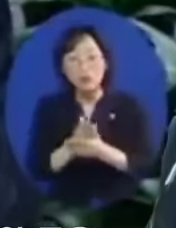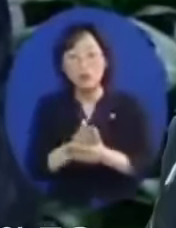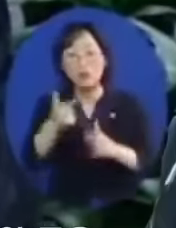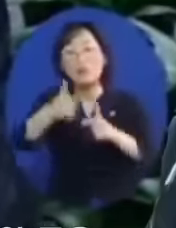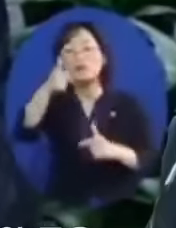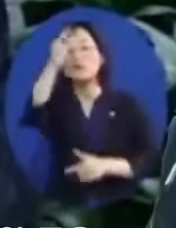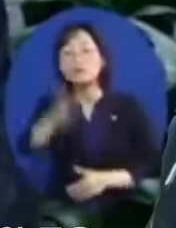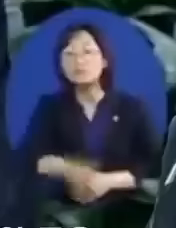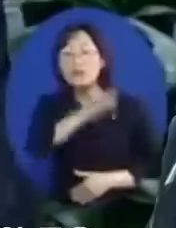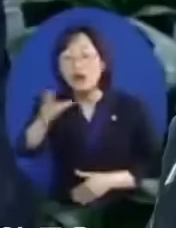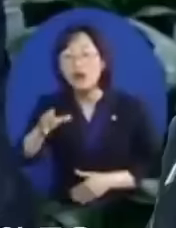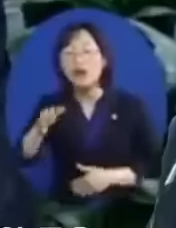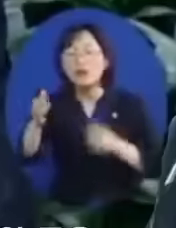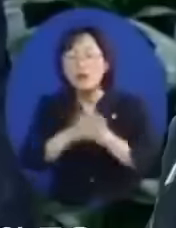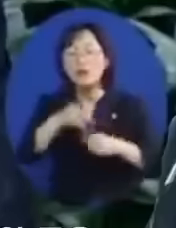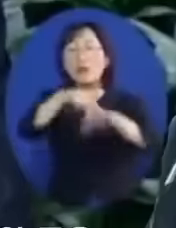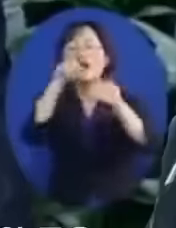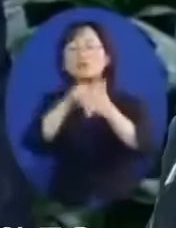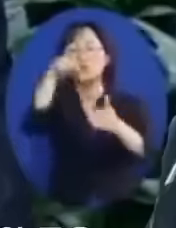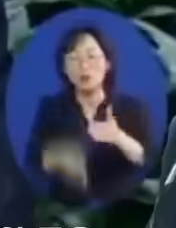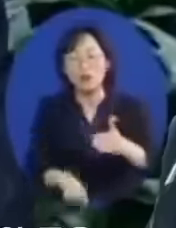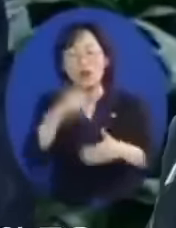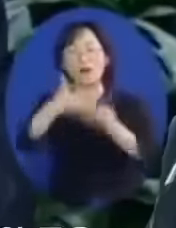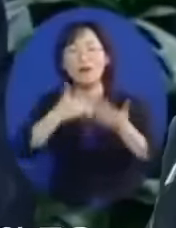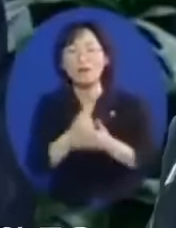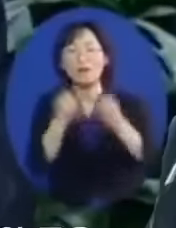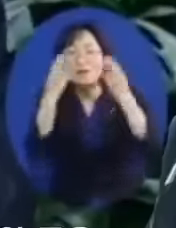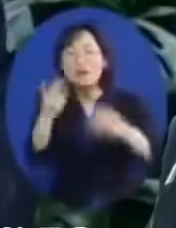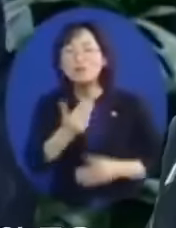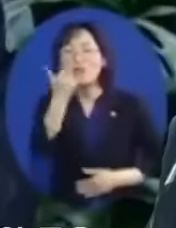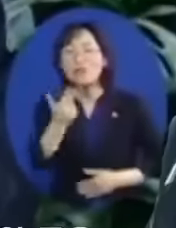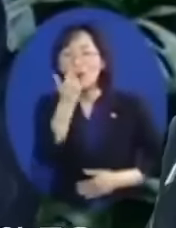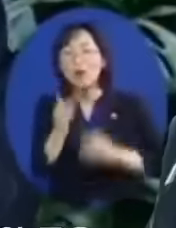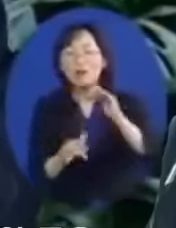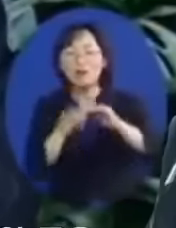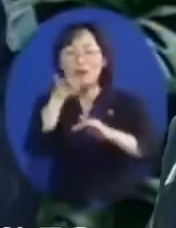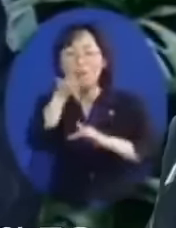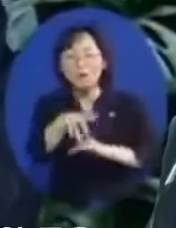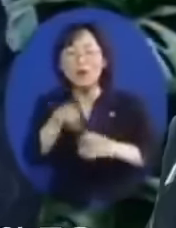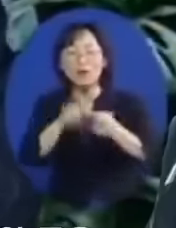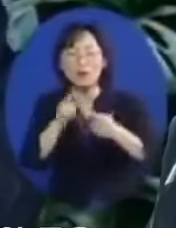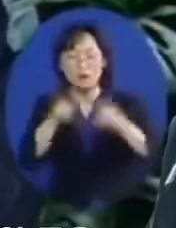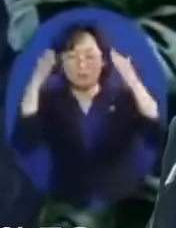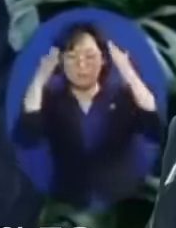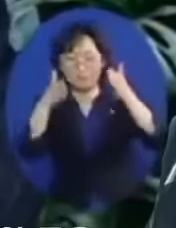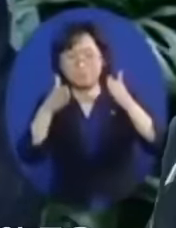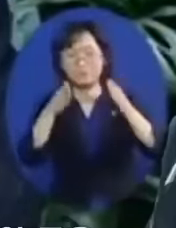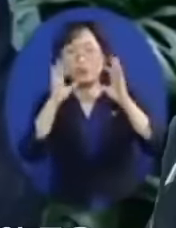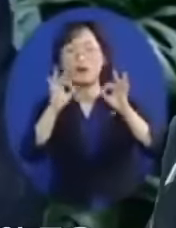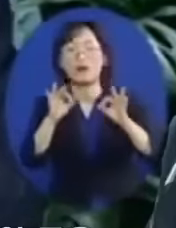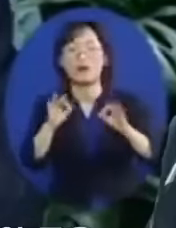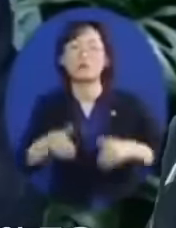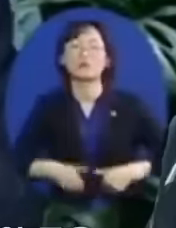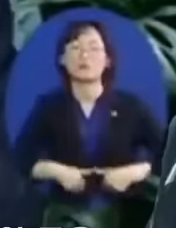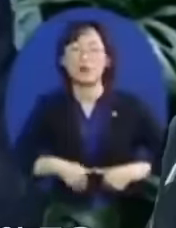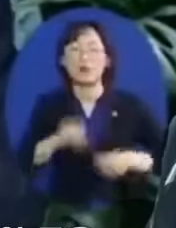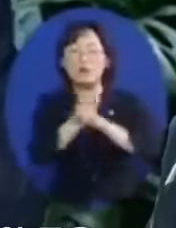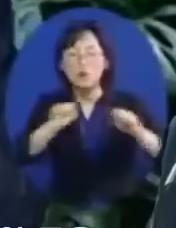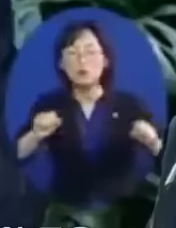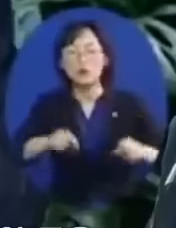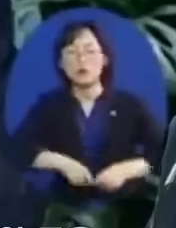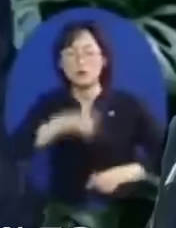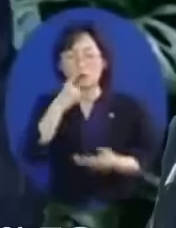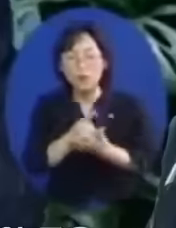통해서 내 마음속에 하나님의 새로운 생명이 넘쳐남을 바라보아야 되는 것입니다. 용서와 의로움이